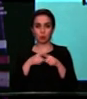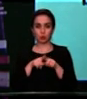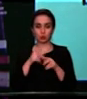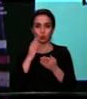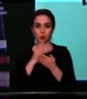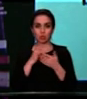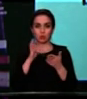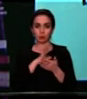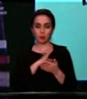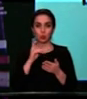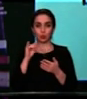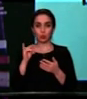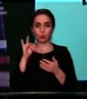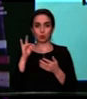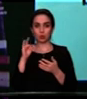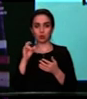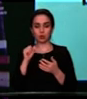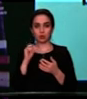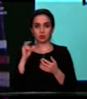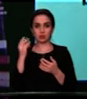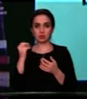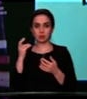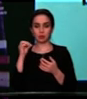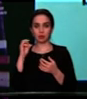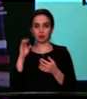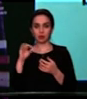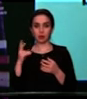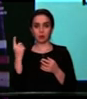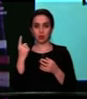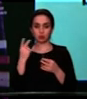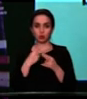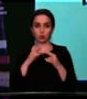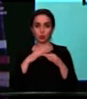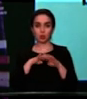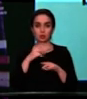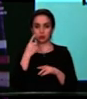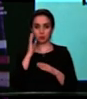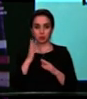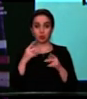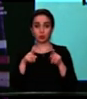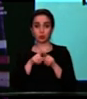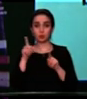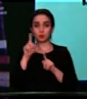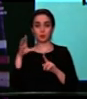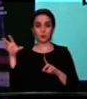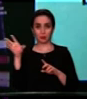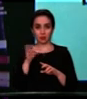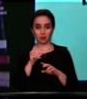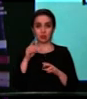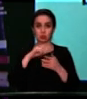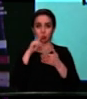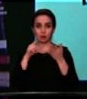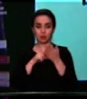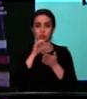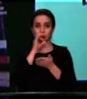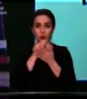xususiyati bo'lgan koatservatlar, protobiontlar yoki birlamchi hujayralar deyiladi. Demak, siz barchangiz